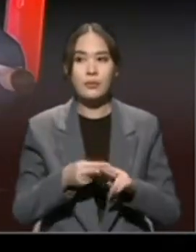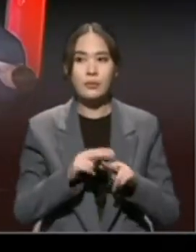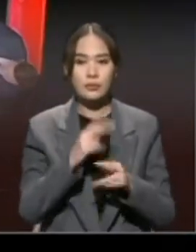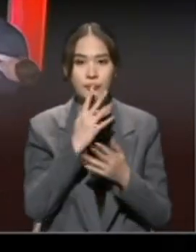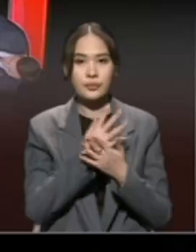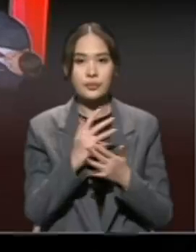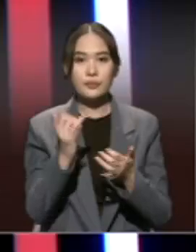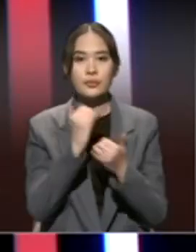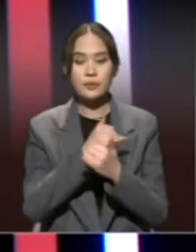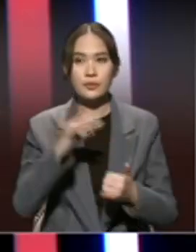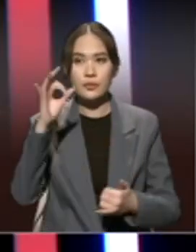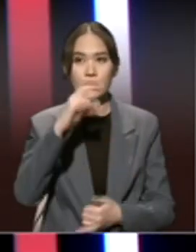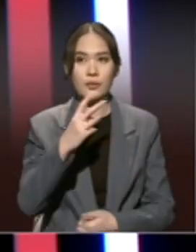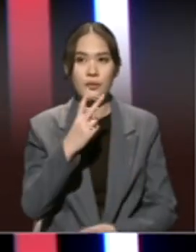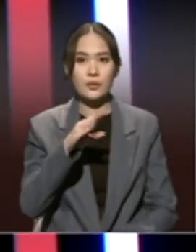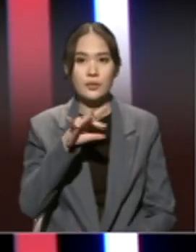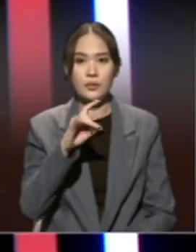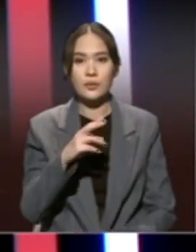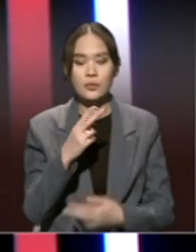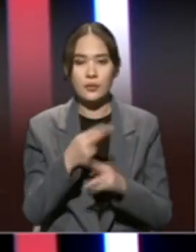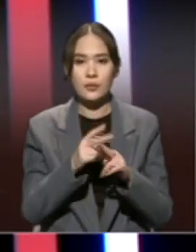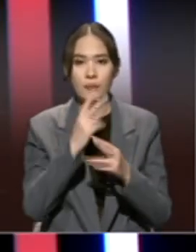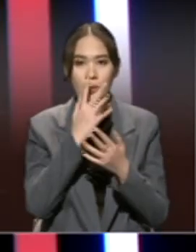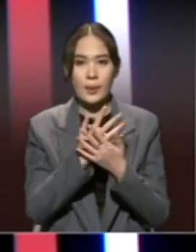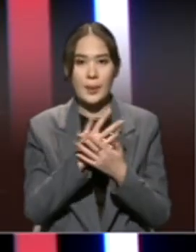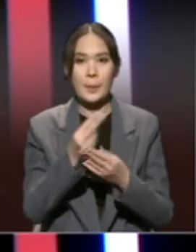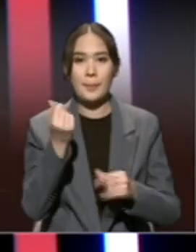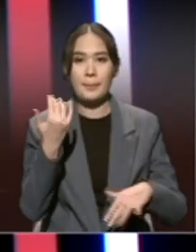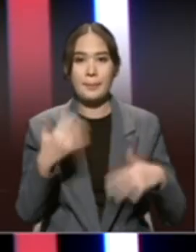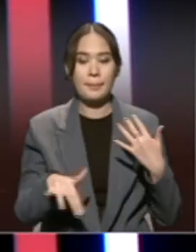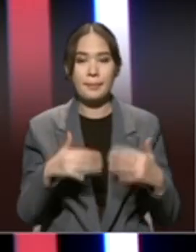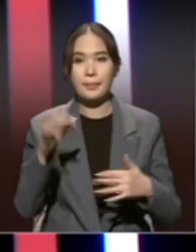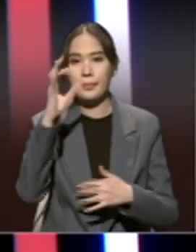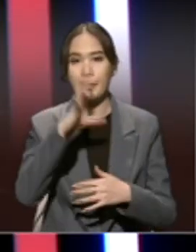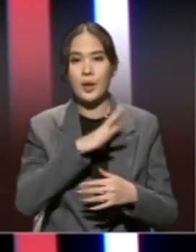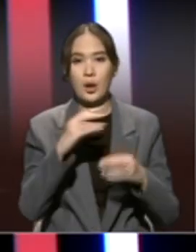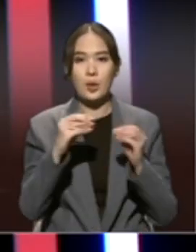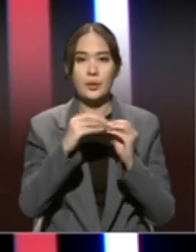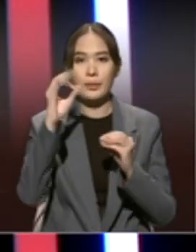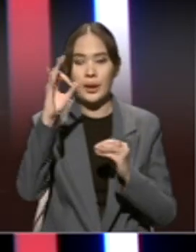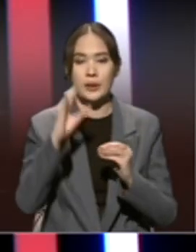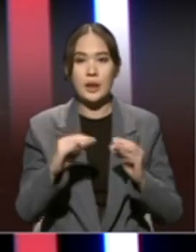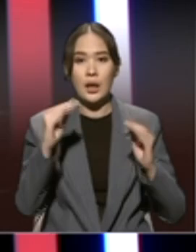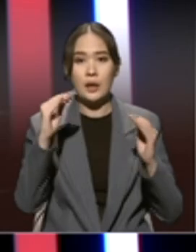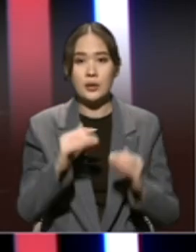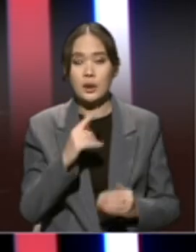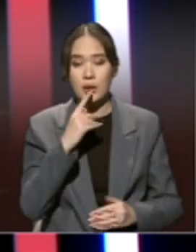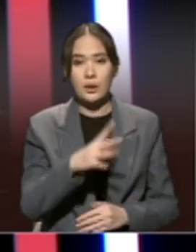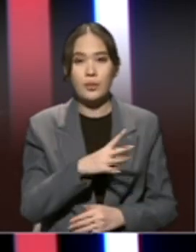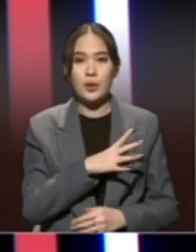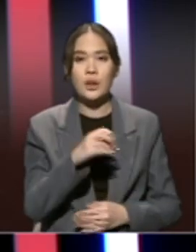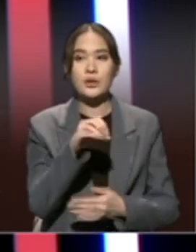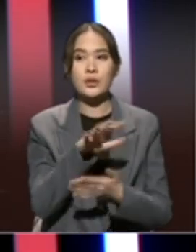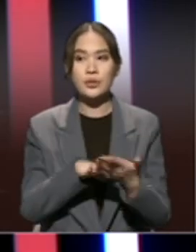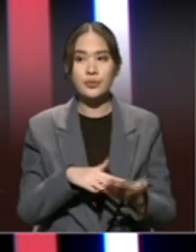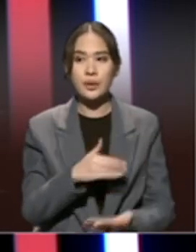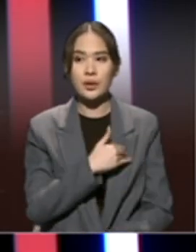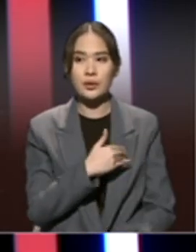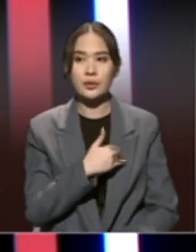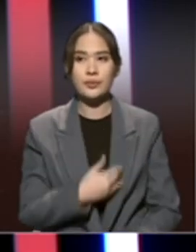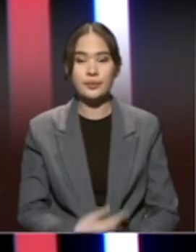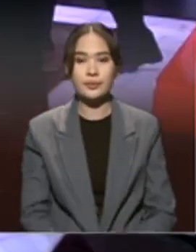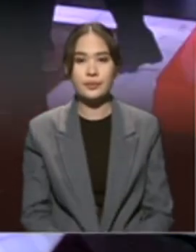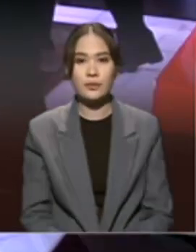ұсыныс. Екі түрлі болып тұр қазіргі жағдайда. Баға құлдырап бара жатыр, 10%-ға азайды деп айттық. Және әрі қарай жалғастырсақ, қымбат